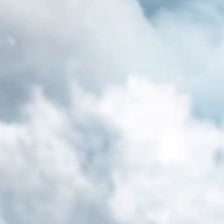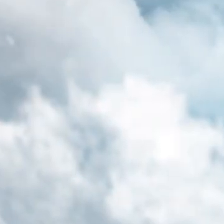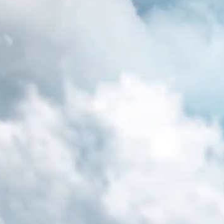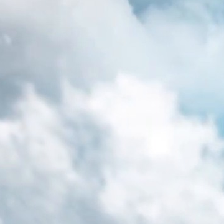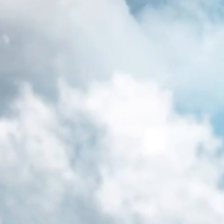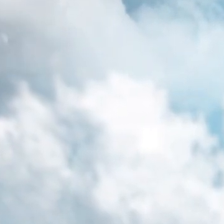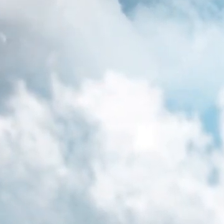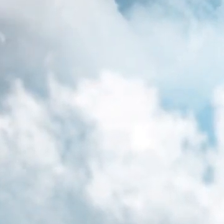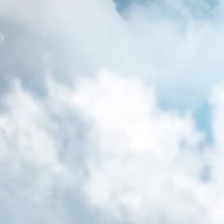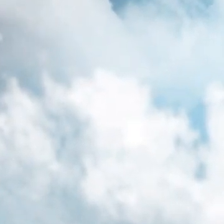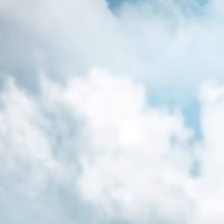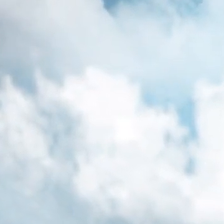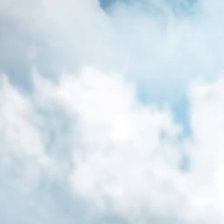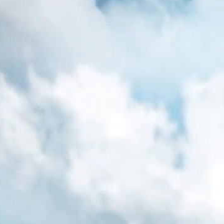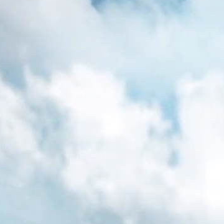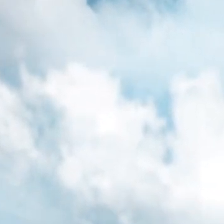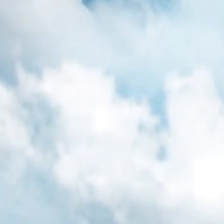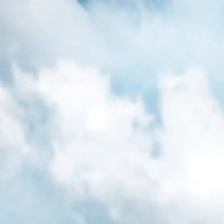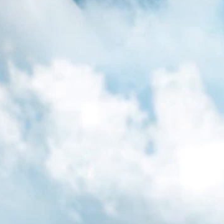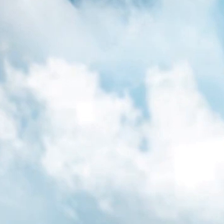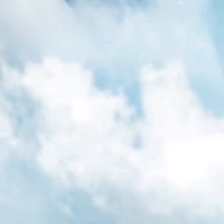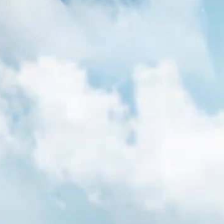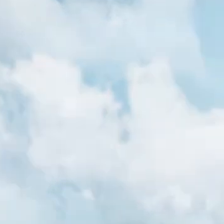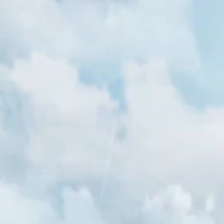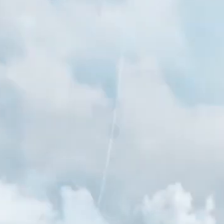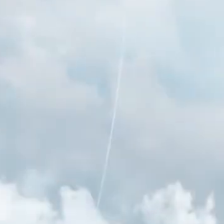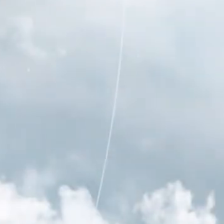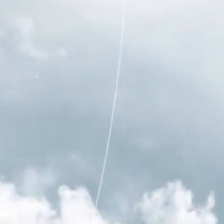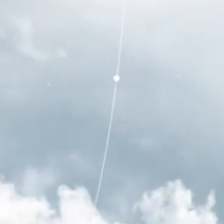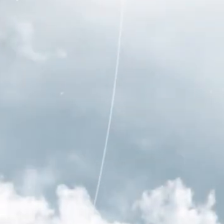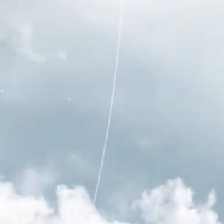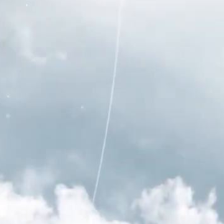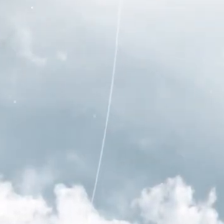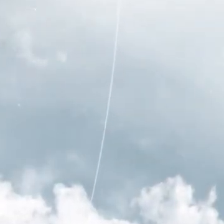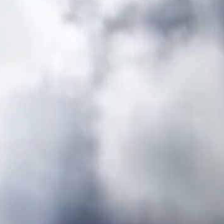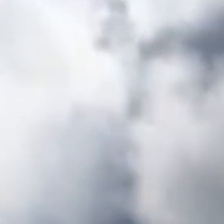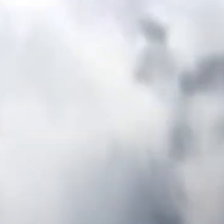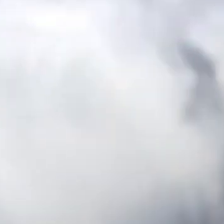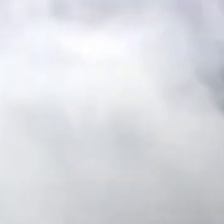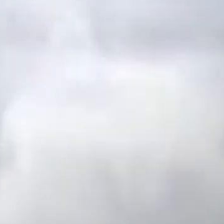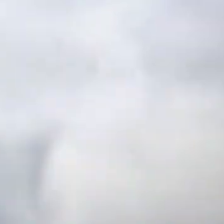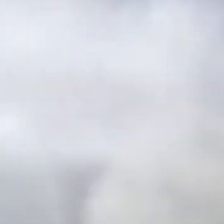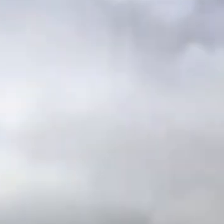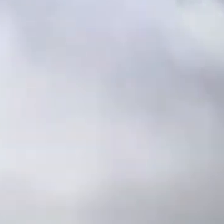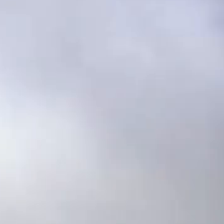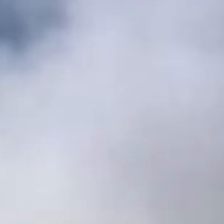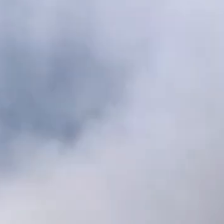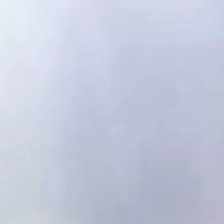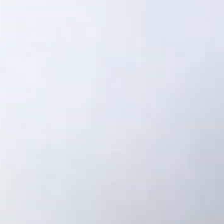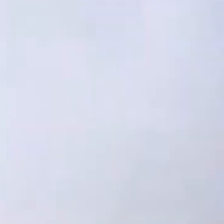mezviedzo, mananda anibata ndemwe